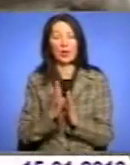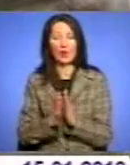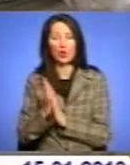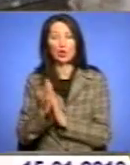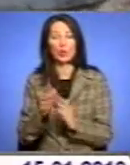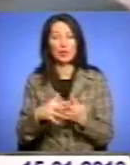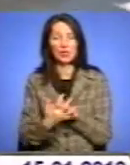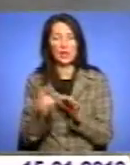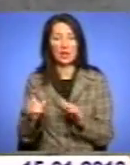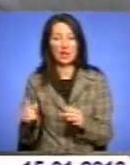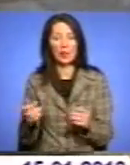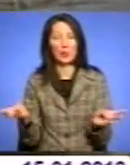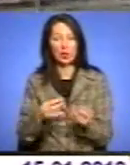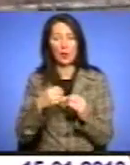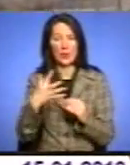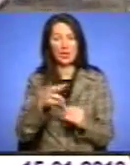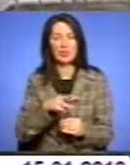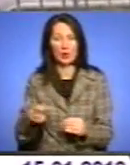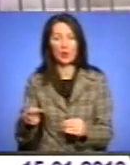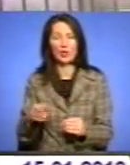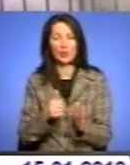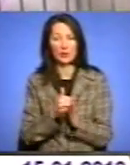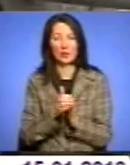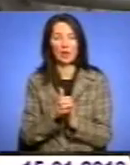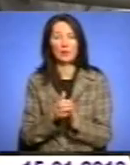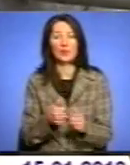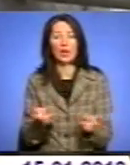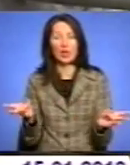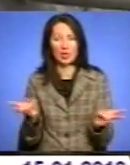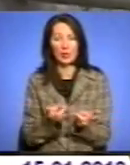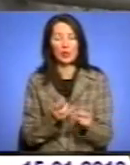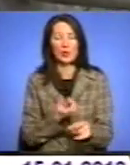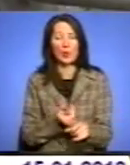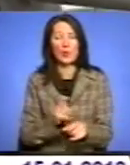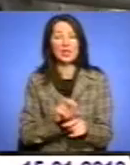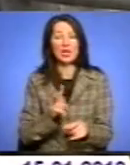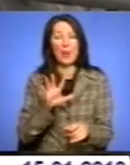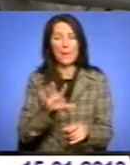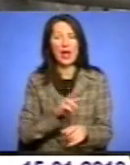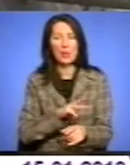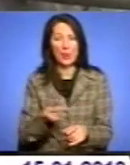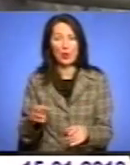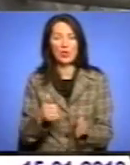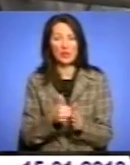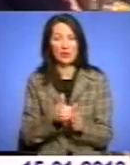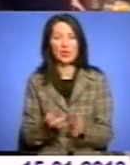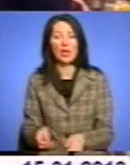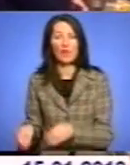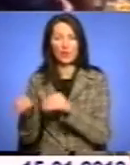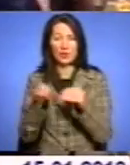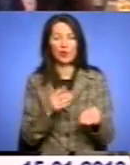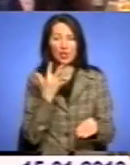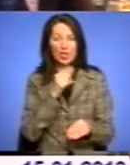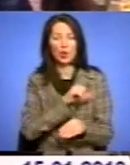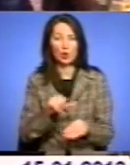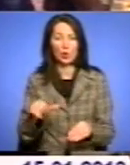голів. Українські виробники могли б задовольнити дефіцит, однак необхідні. Більше як 5 мільйонів свиней завозяться з-за кордону. Полиці